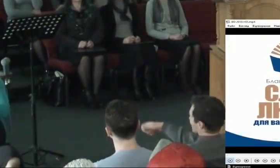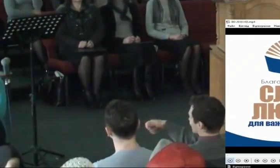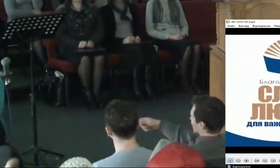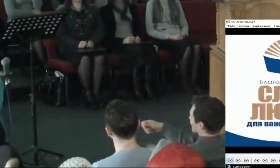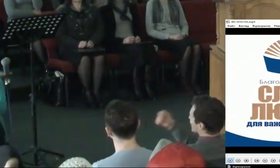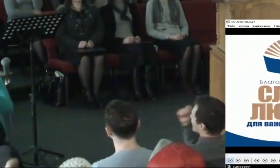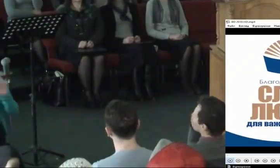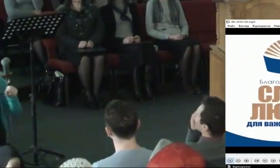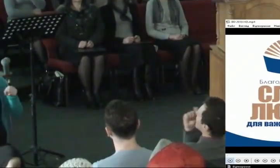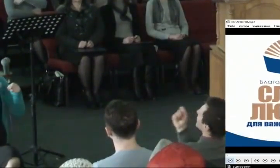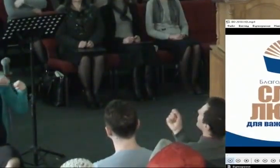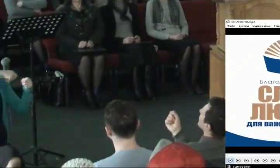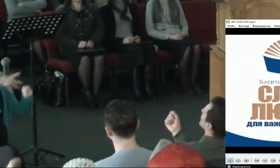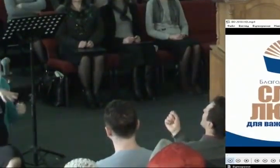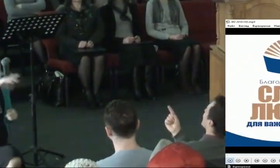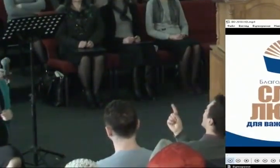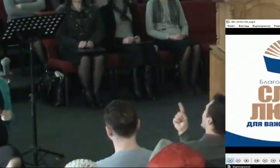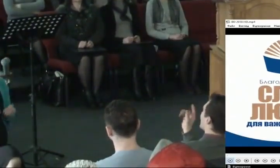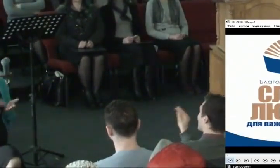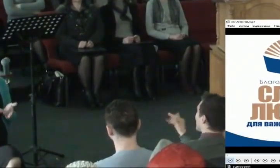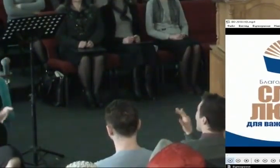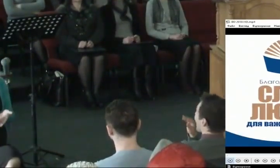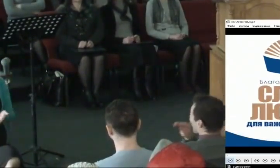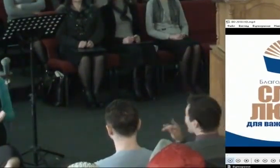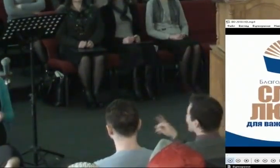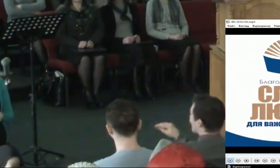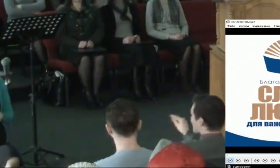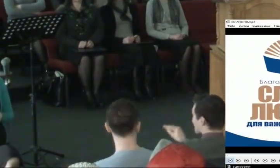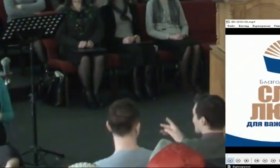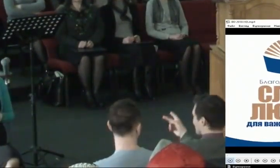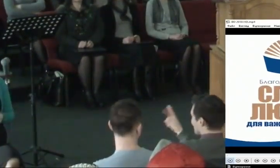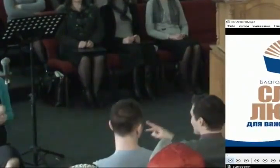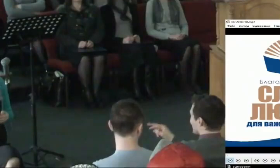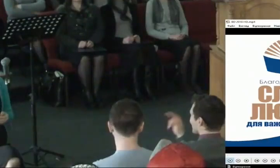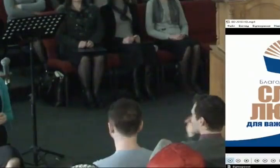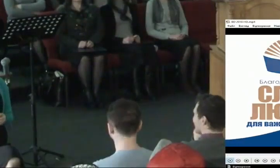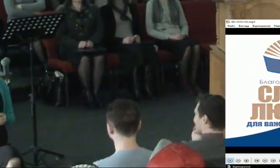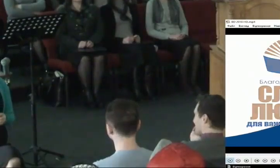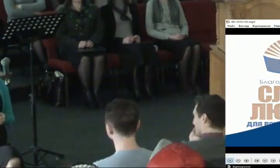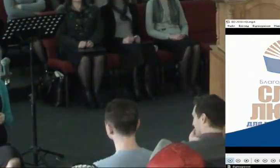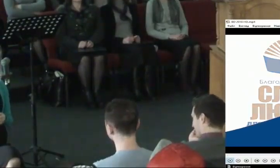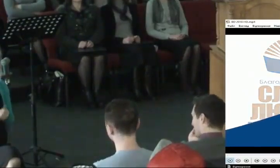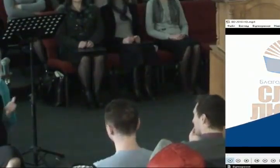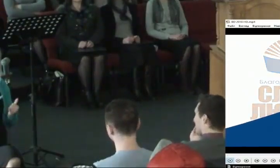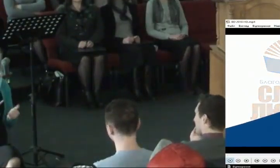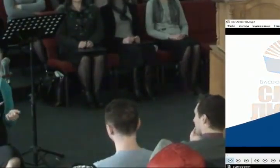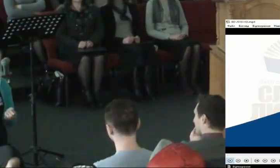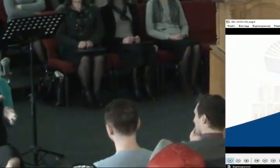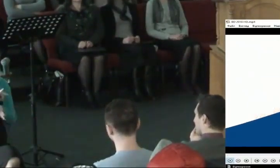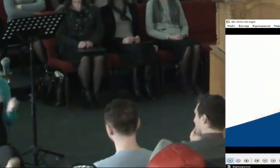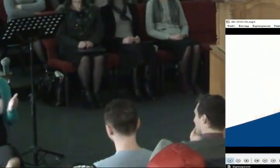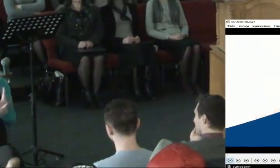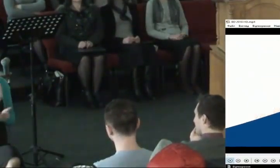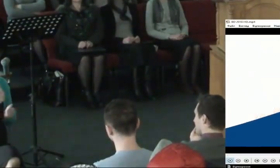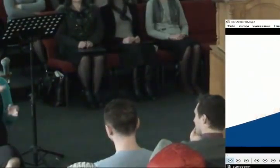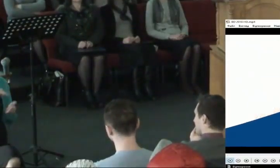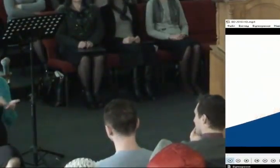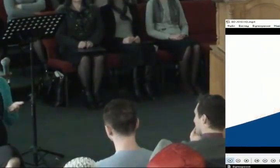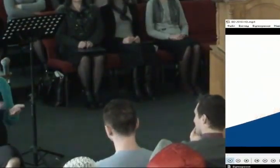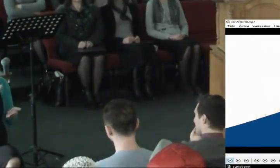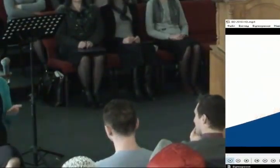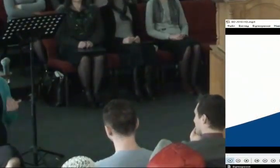які знаходяться на довготривалому лікуванні. Цим дітям і їх батькам особливо потрібна духовна